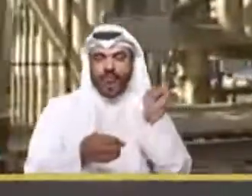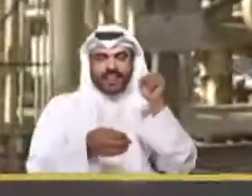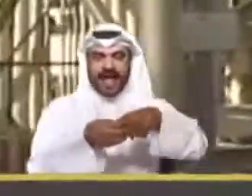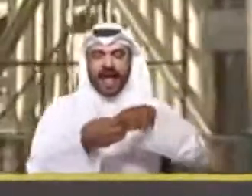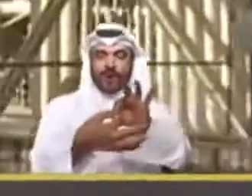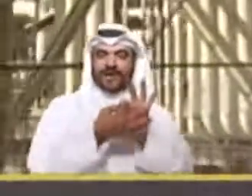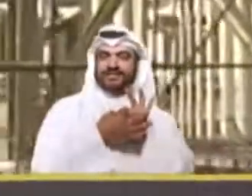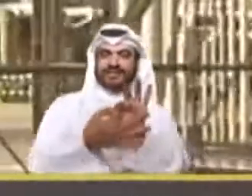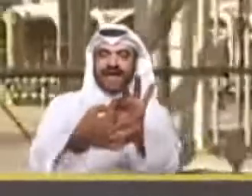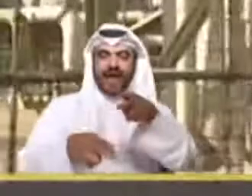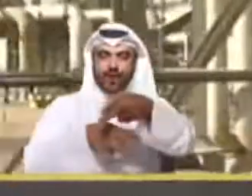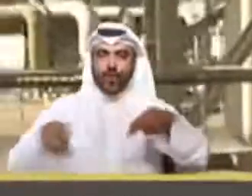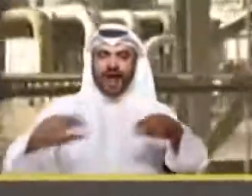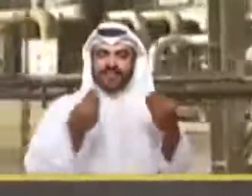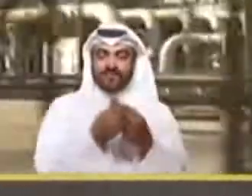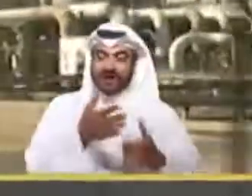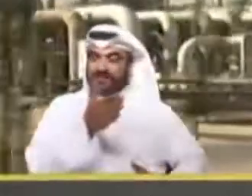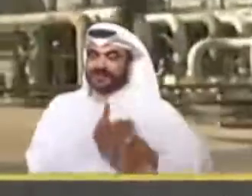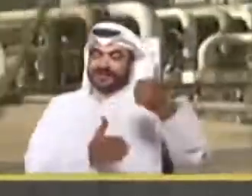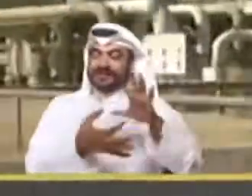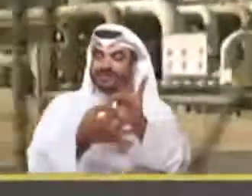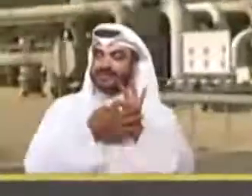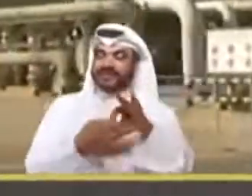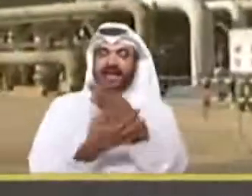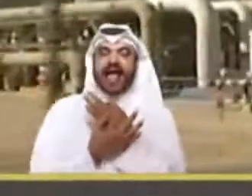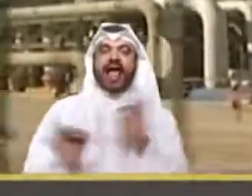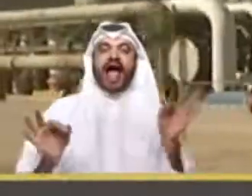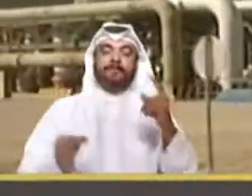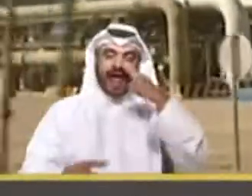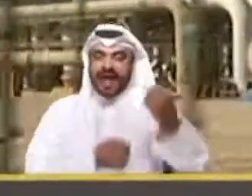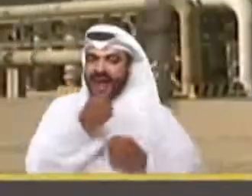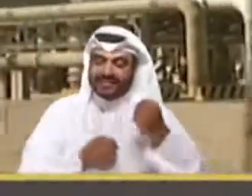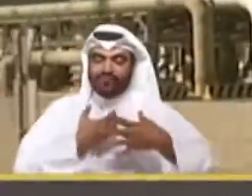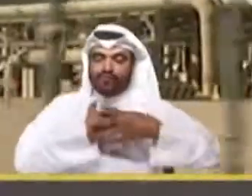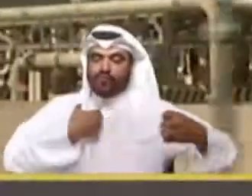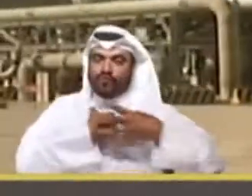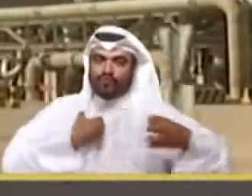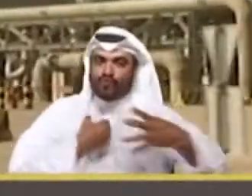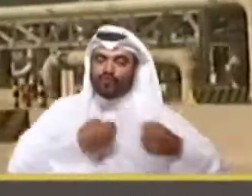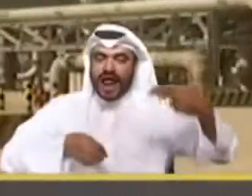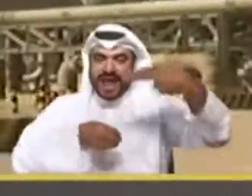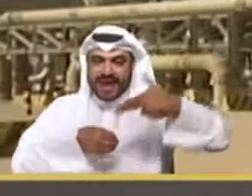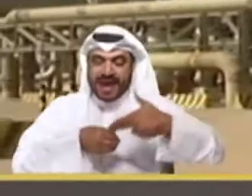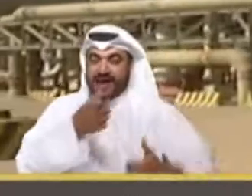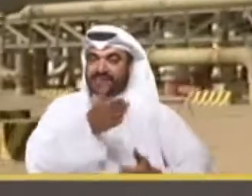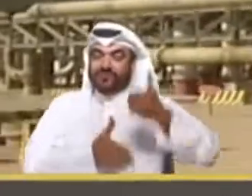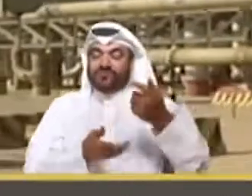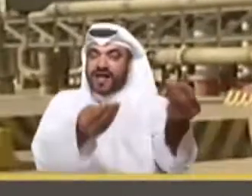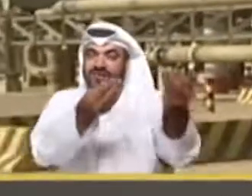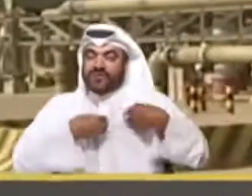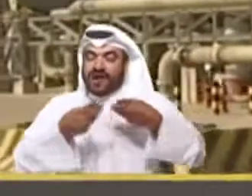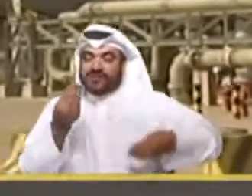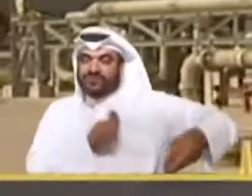الخارج، والتي تعمل على تحقيق التكامل بين نشاطي التكرير والبتروكيماويات لتحقيق العائدات